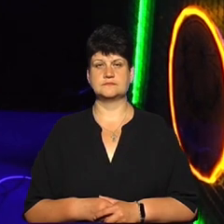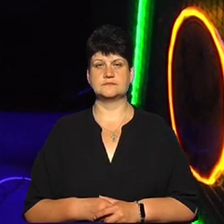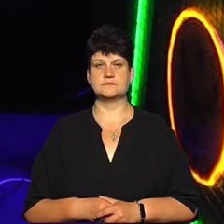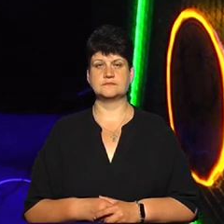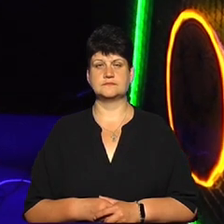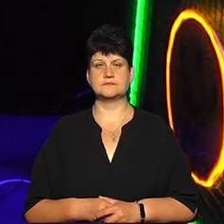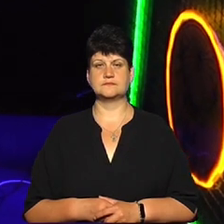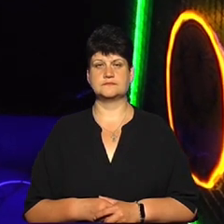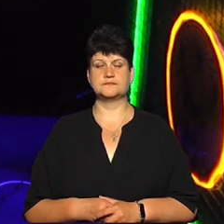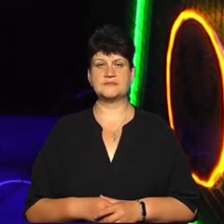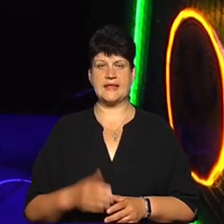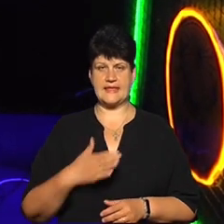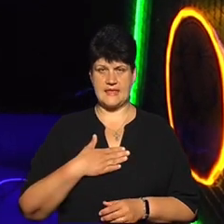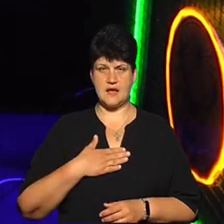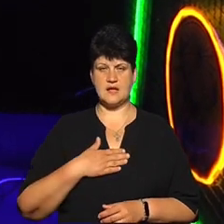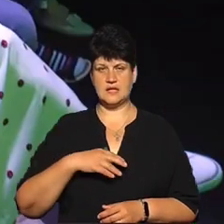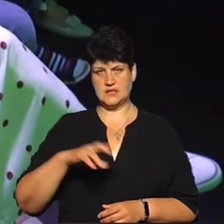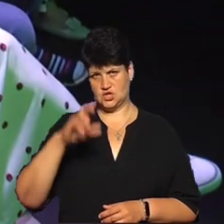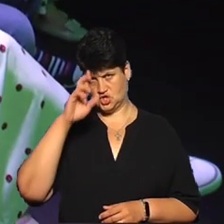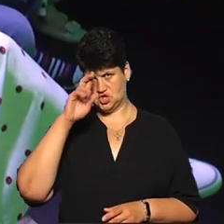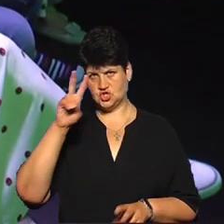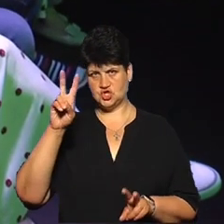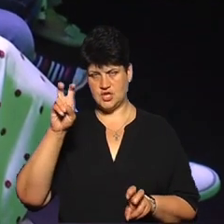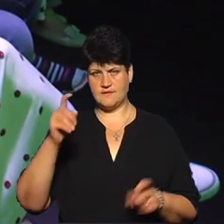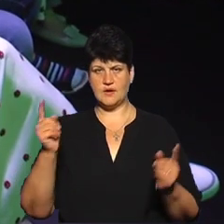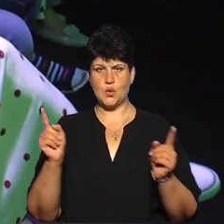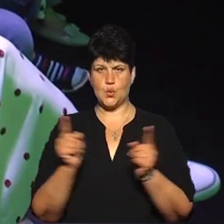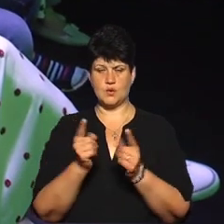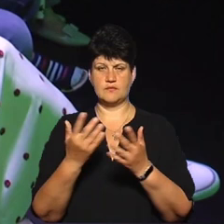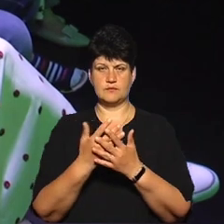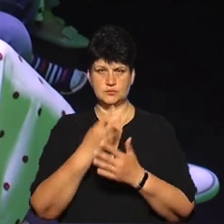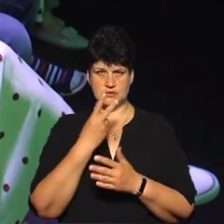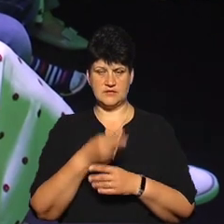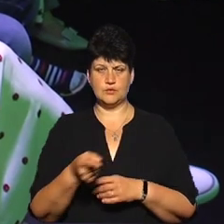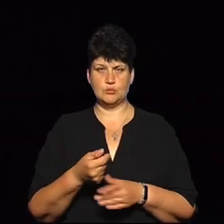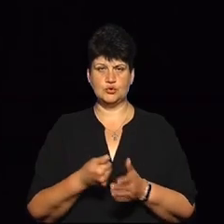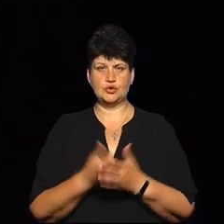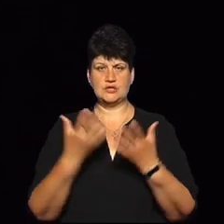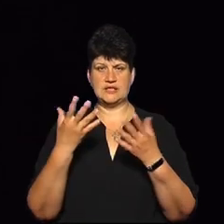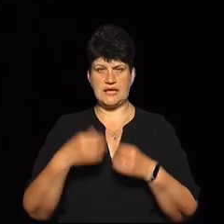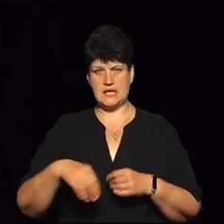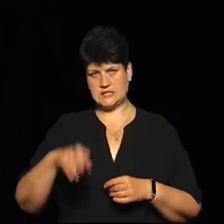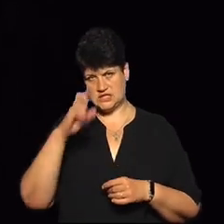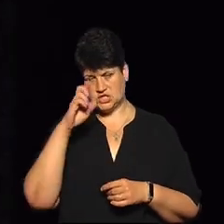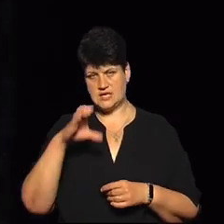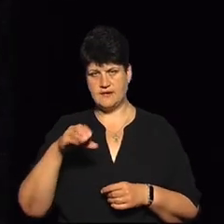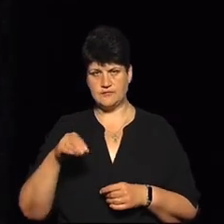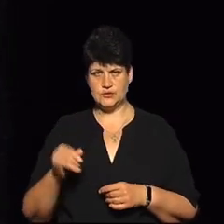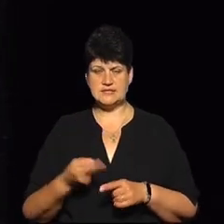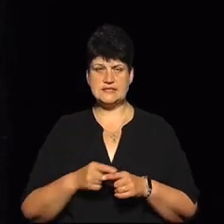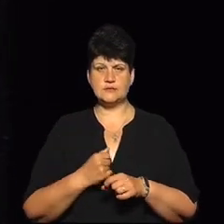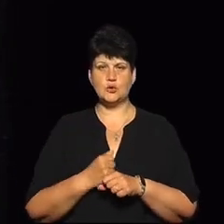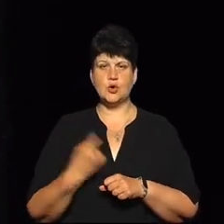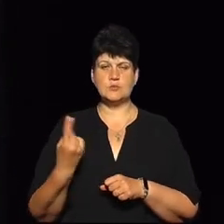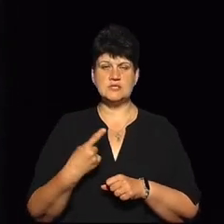«Я – держава» – короткометражний фільм з такою назвою презентували у Тернополі до Дня Державності. Стрічку підготувало обласне управління